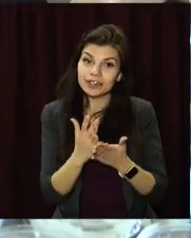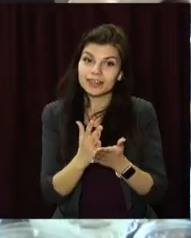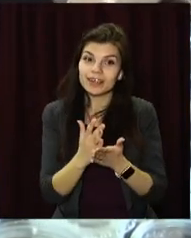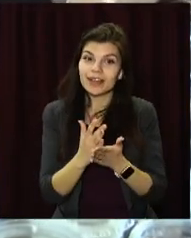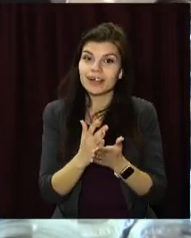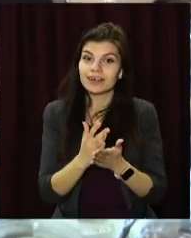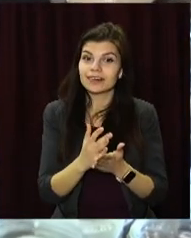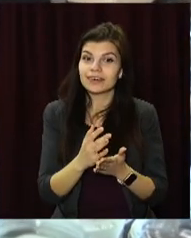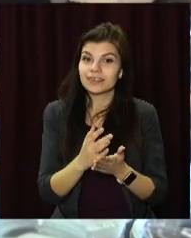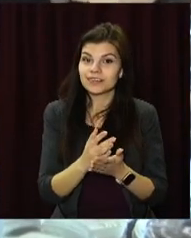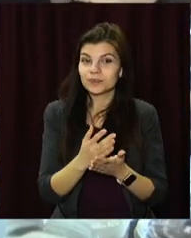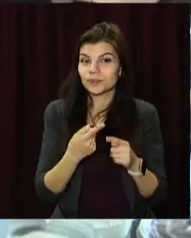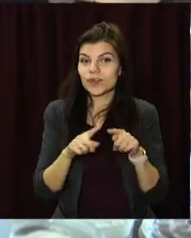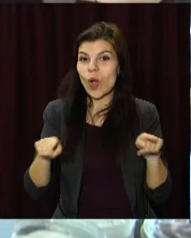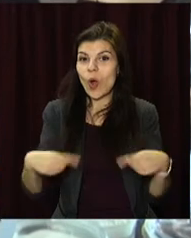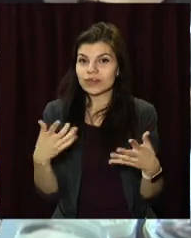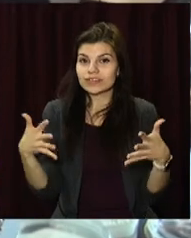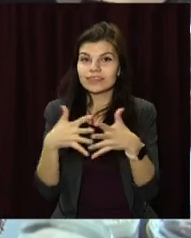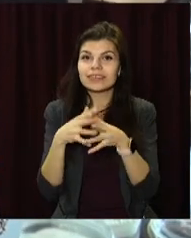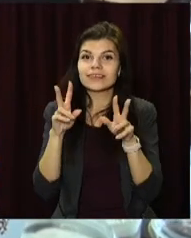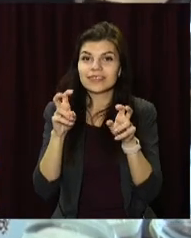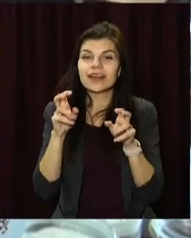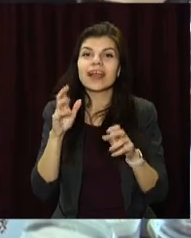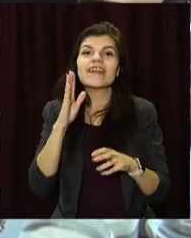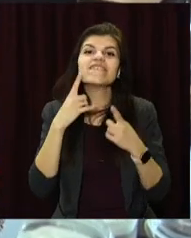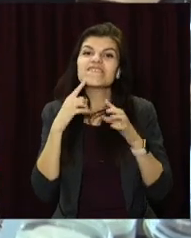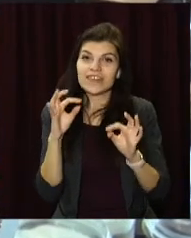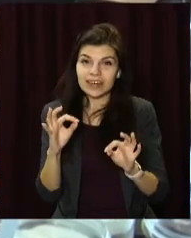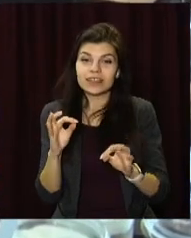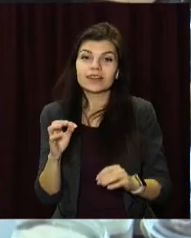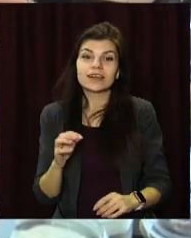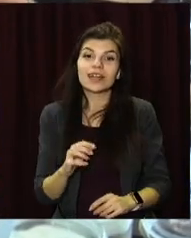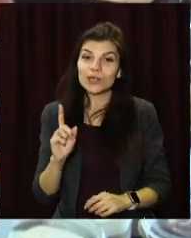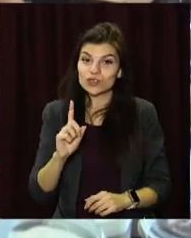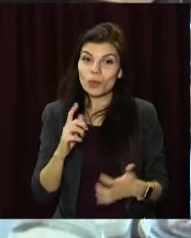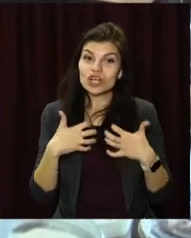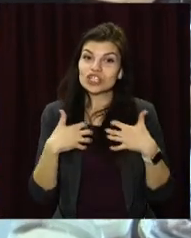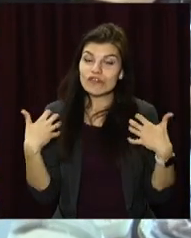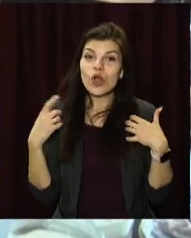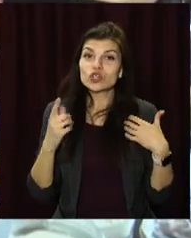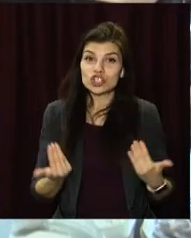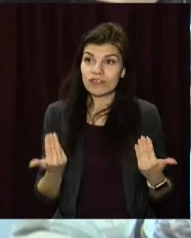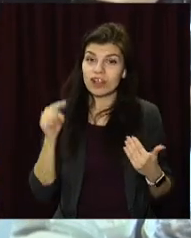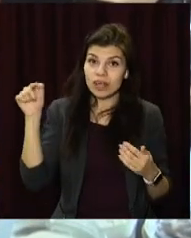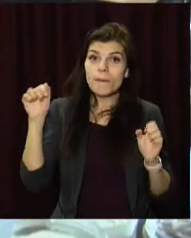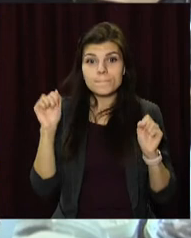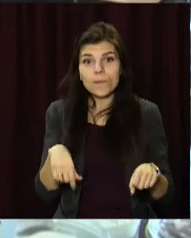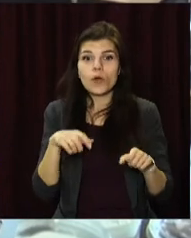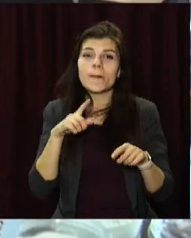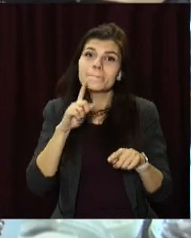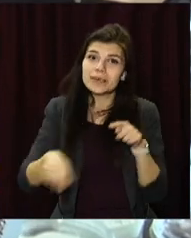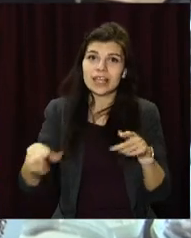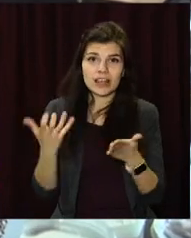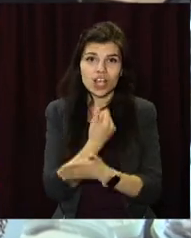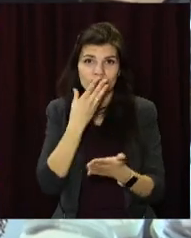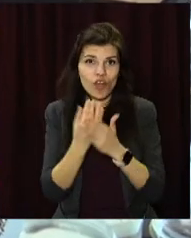сумісна акція з організацією «Вірність», яка направлена на те, щоб тварини, що живуть в притулку, змогли якнайшвидше знайти